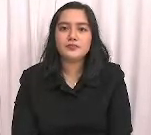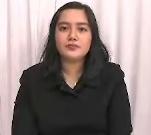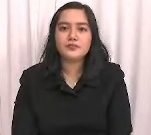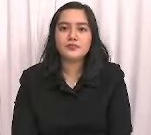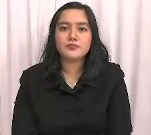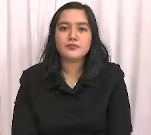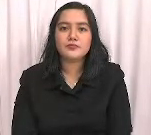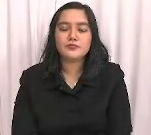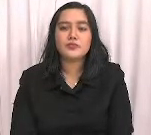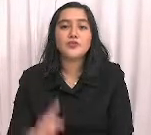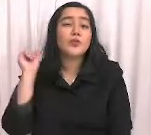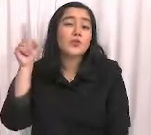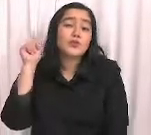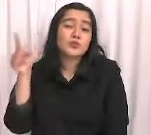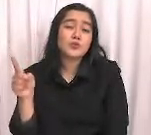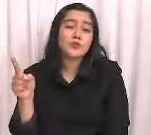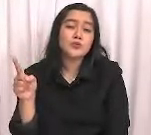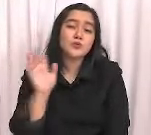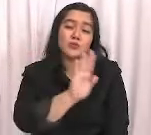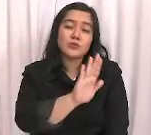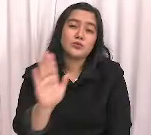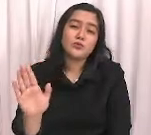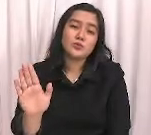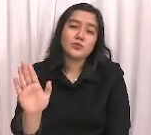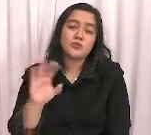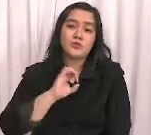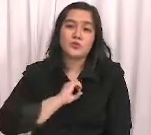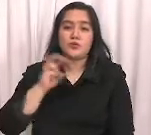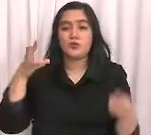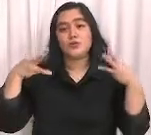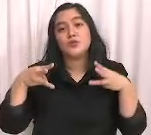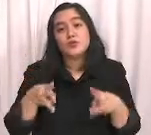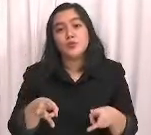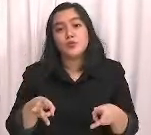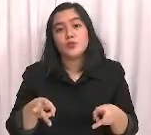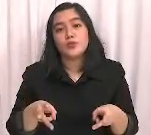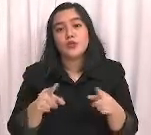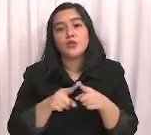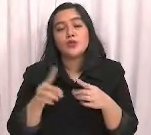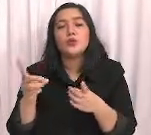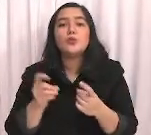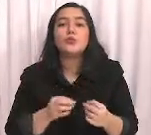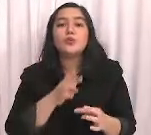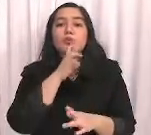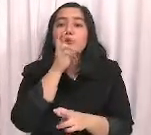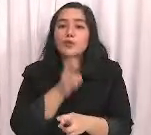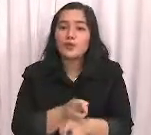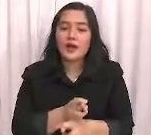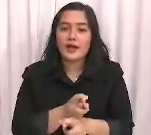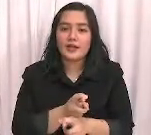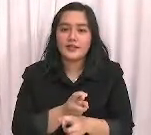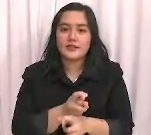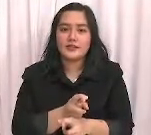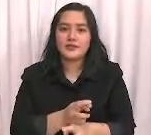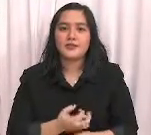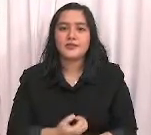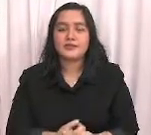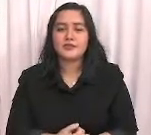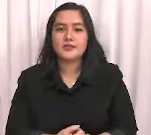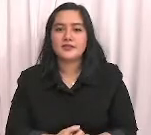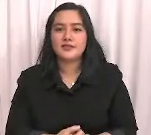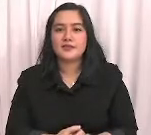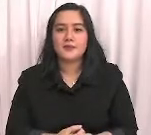paggawa ng mabuti para magawan ka rin ng mabuti. Mm-hmm. Walang pagkakaiba yan, mga kapatid, sa Diyos.